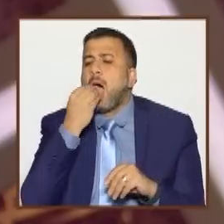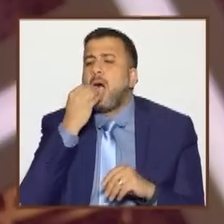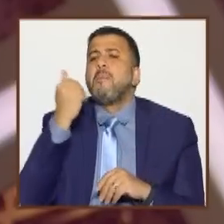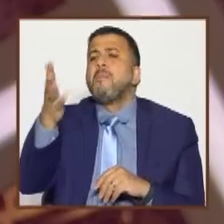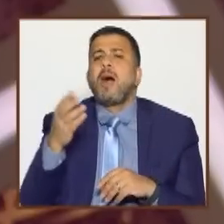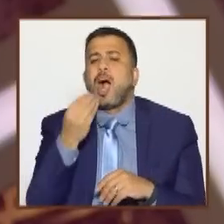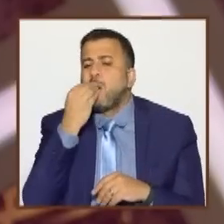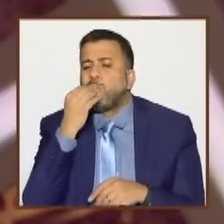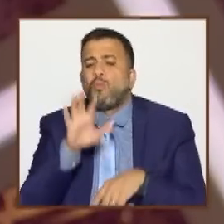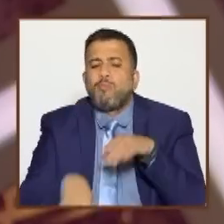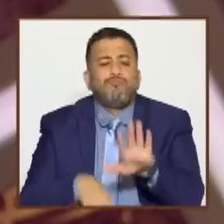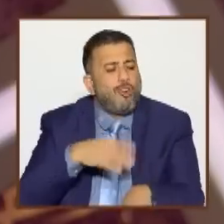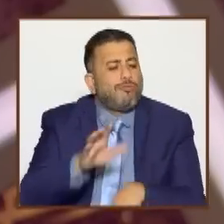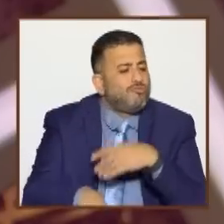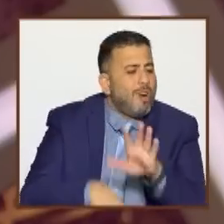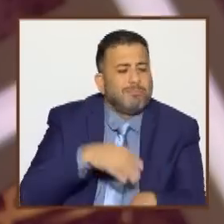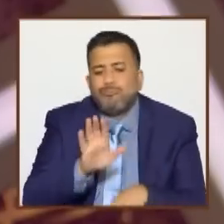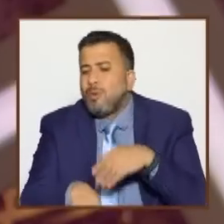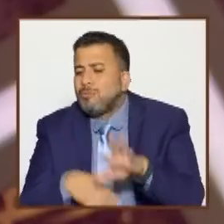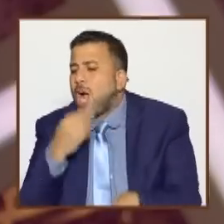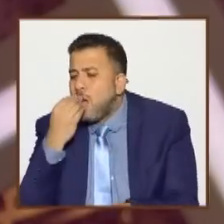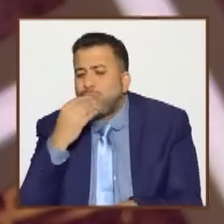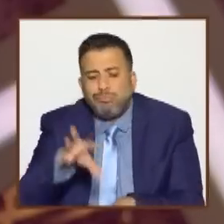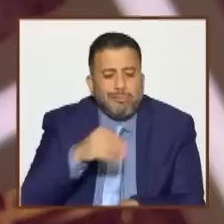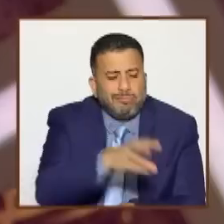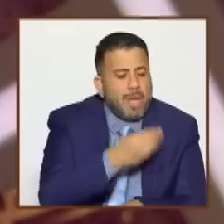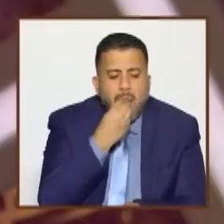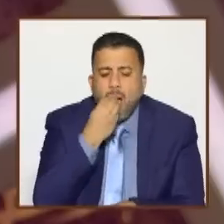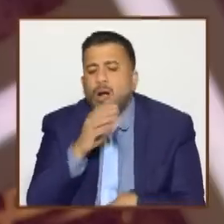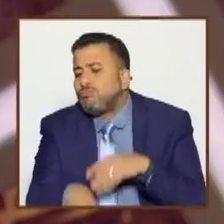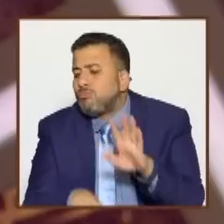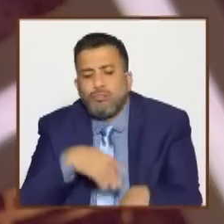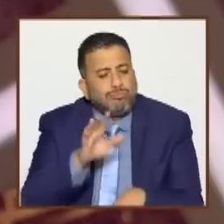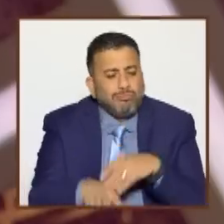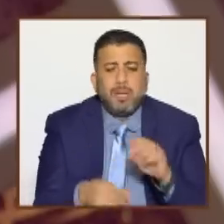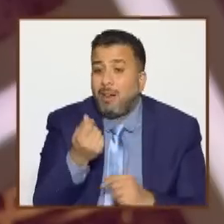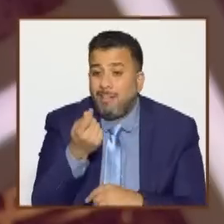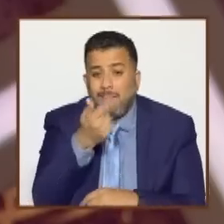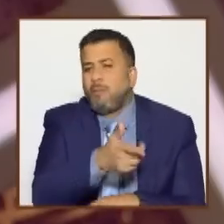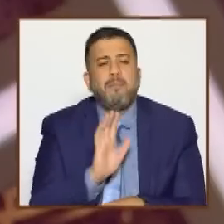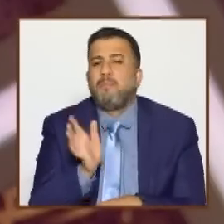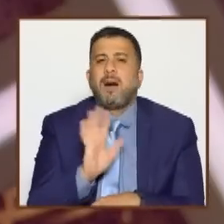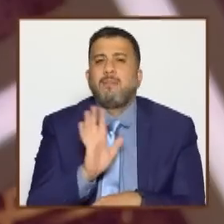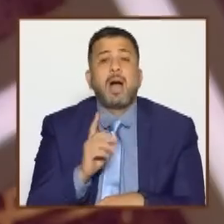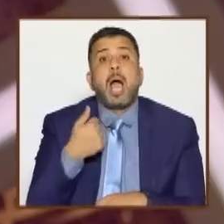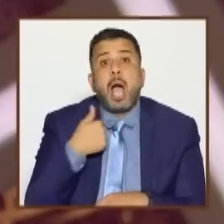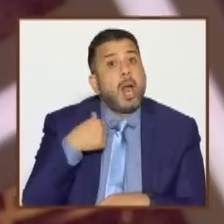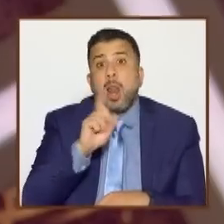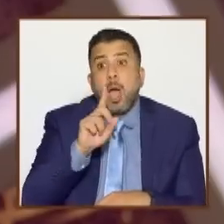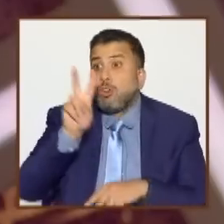هذه يسمونها السائمة، السائمة اللي هي ترعى ولا يصرف عليها. أما المعلوفة اللي هي